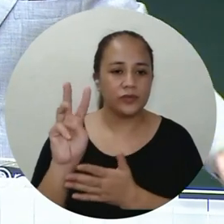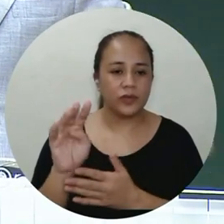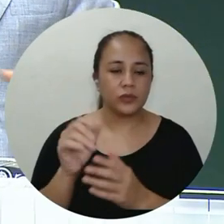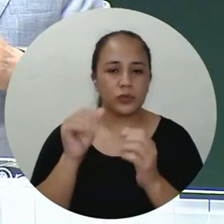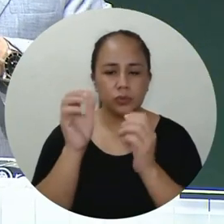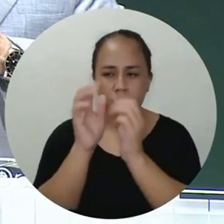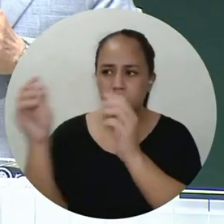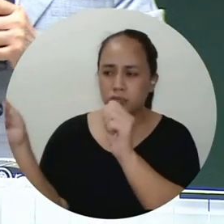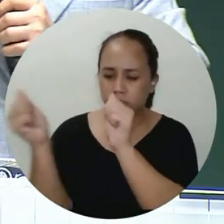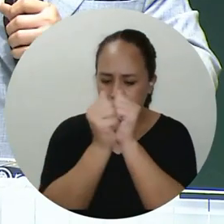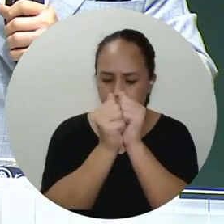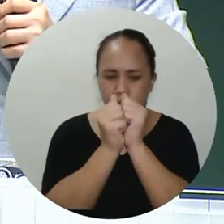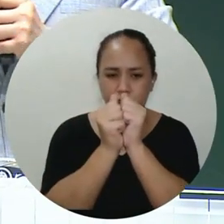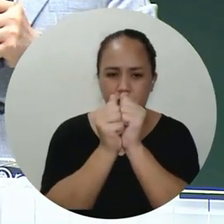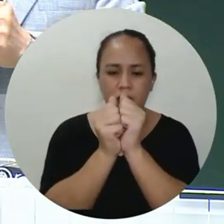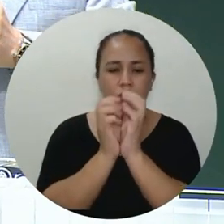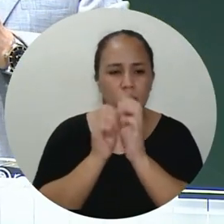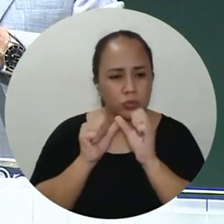그래서 우리